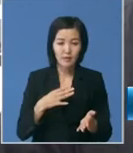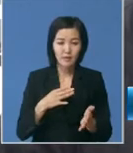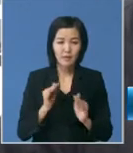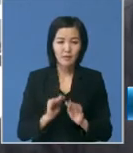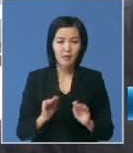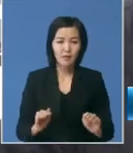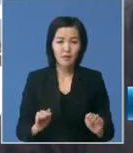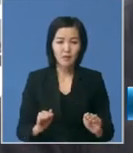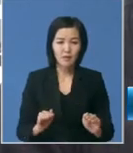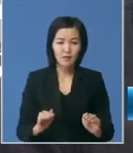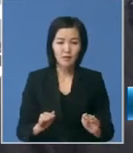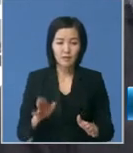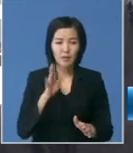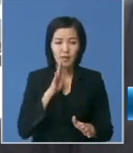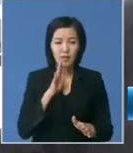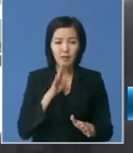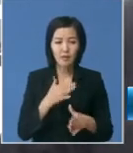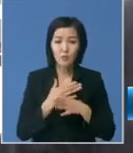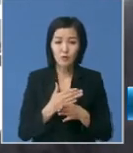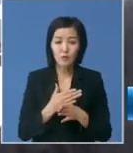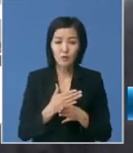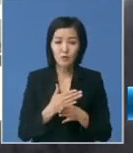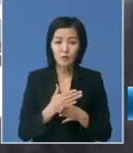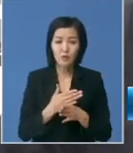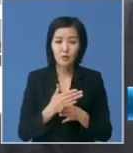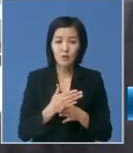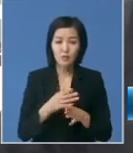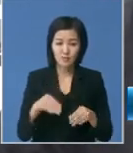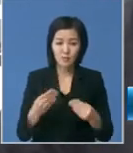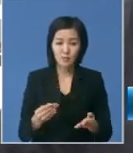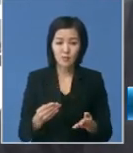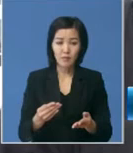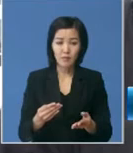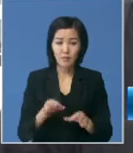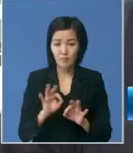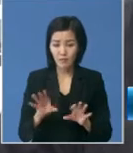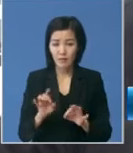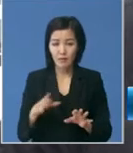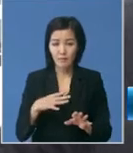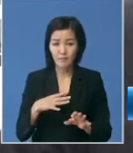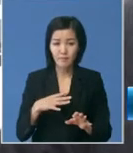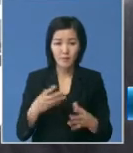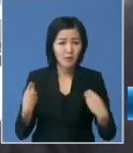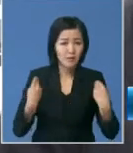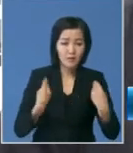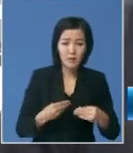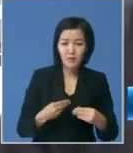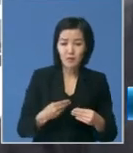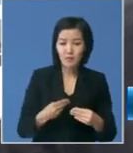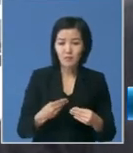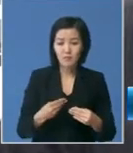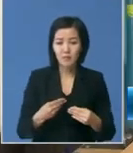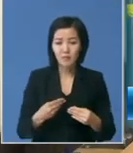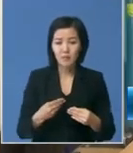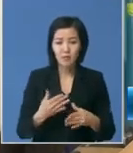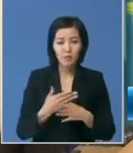Балаларын енді мен оғанда айтқан, балаларға көмектесіп тұр дедім. Көмектеспейді балаларға, не кейіндірмейді. Шыққанды көмегі